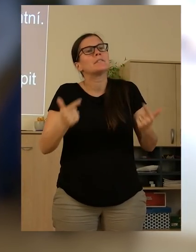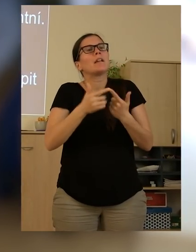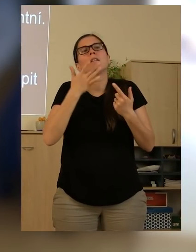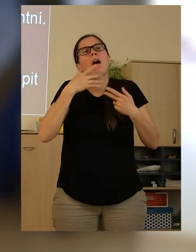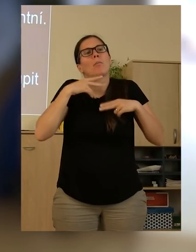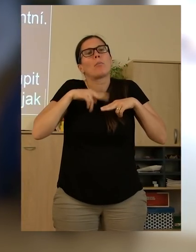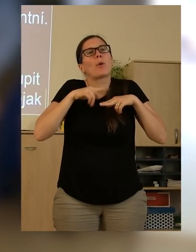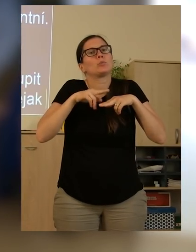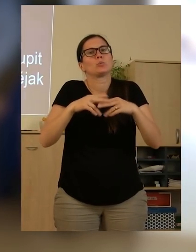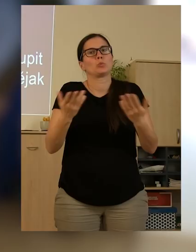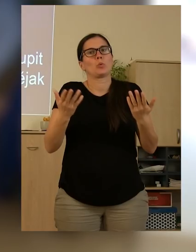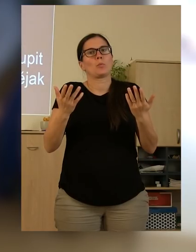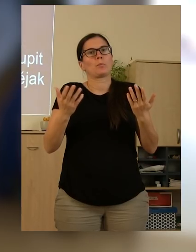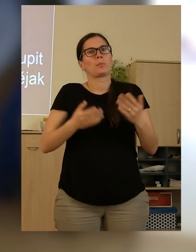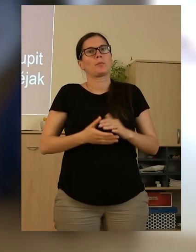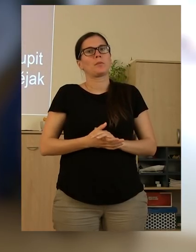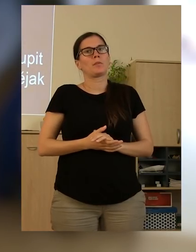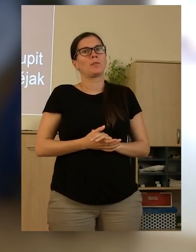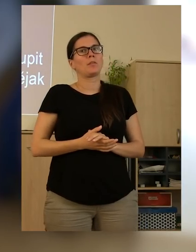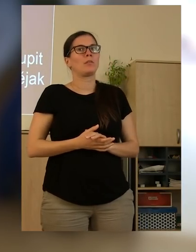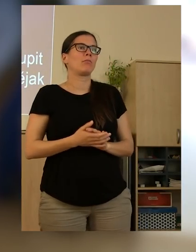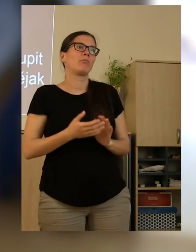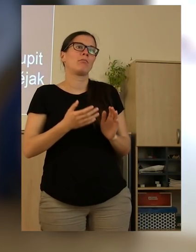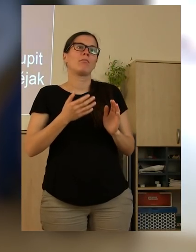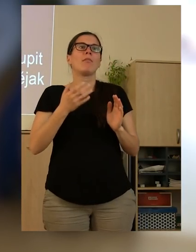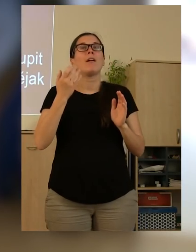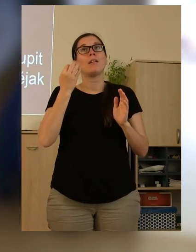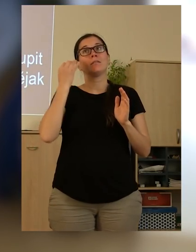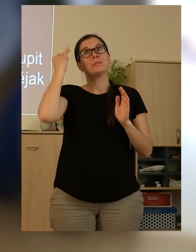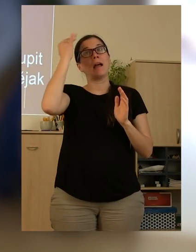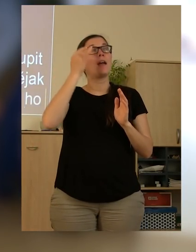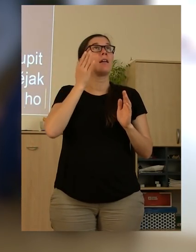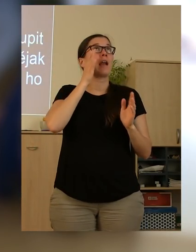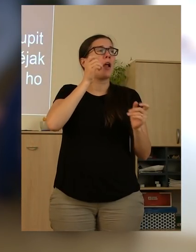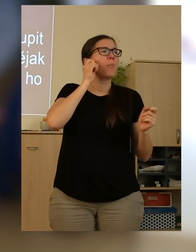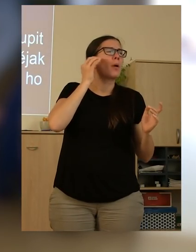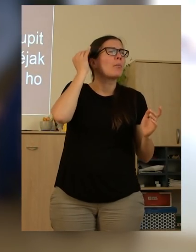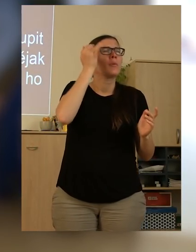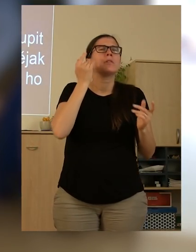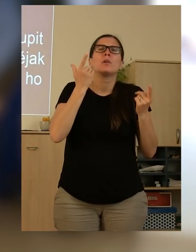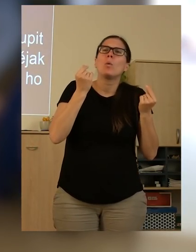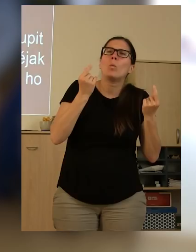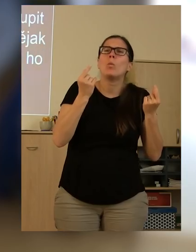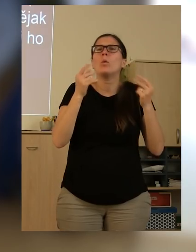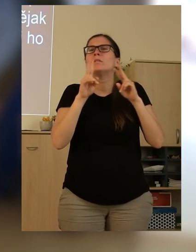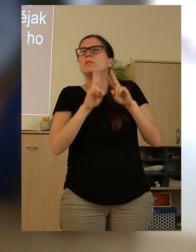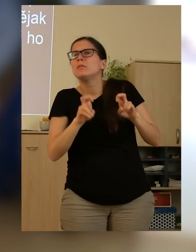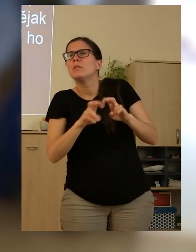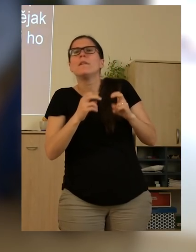to uchopit, že chci rozebrat, uchopit. Jak přistoupit k interpretaci vlastního